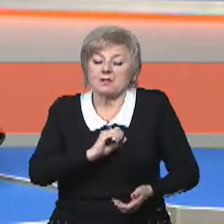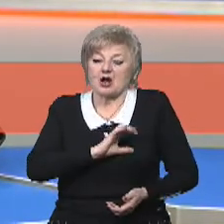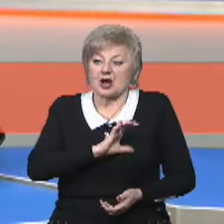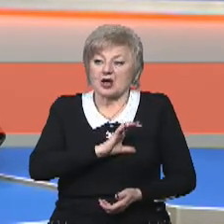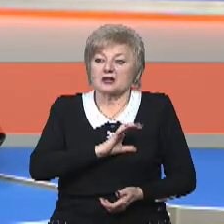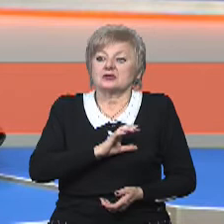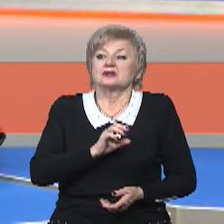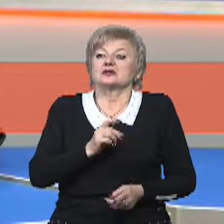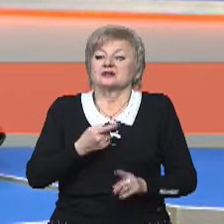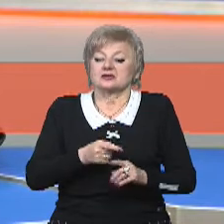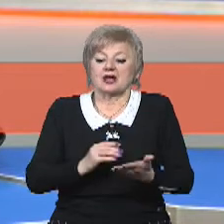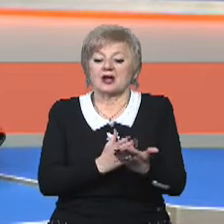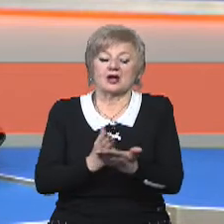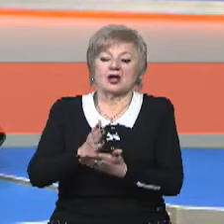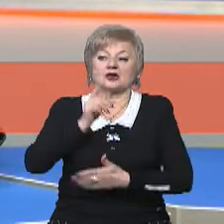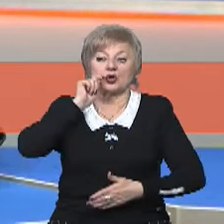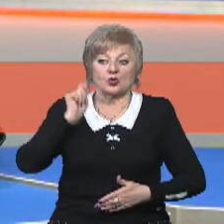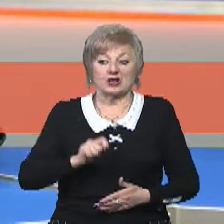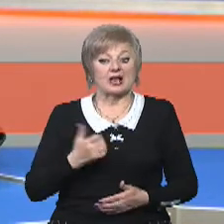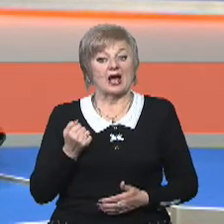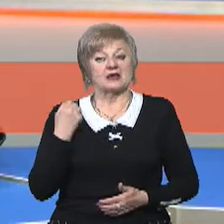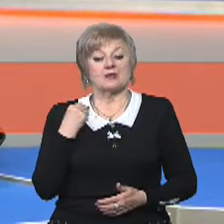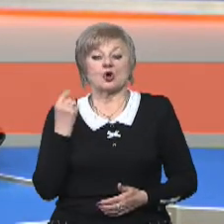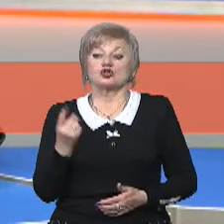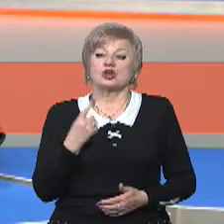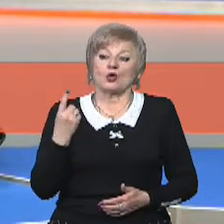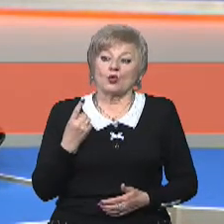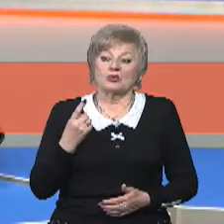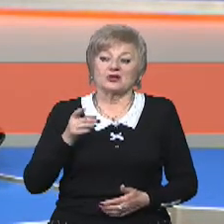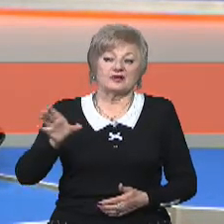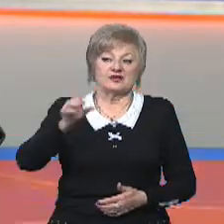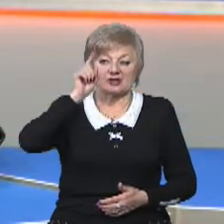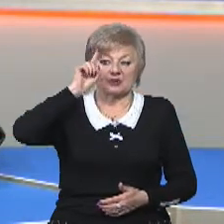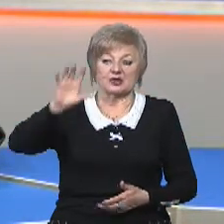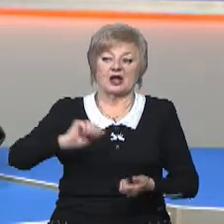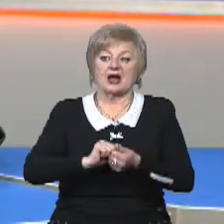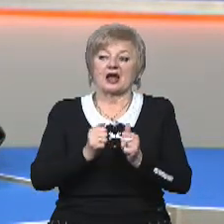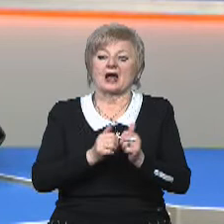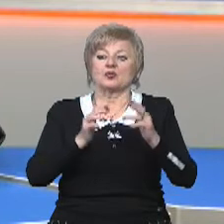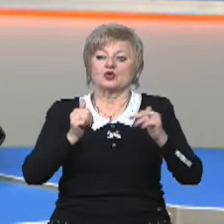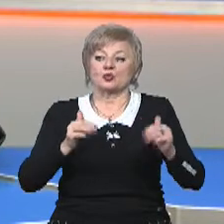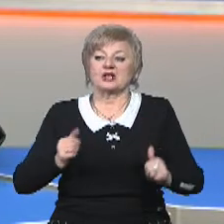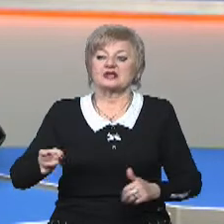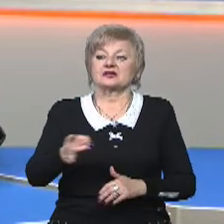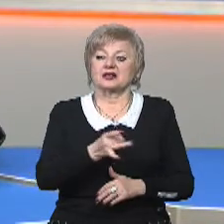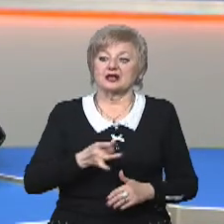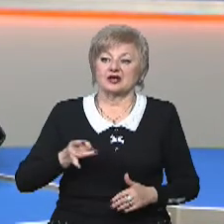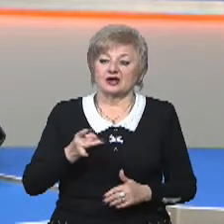на мапі України. А в Запорізькій області є відомий Кам'янсько-Дніпровський район,